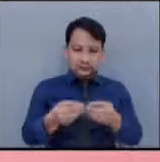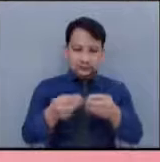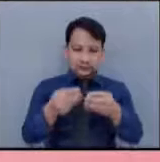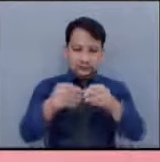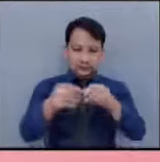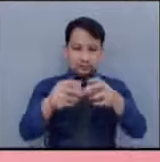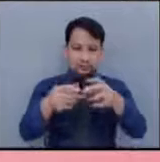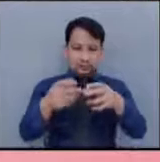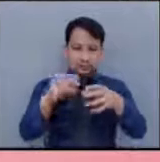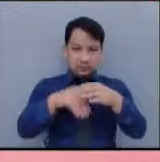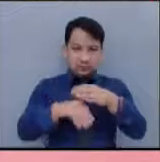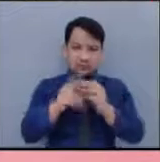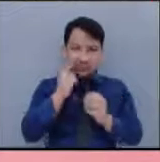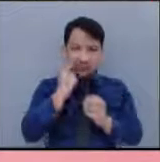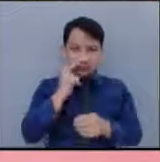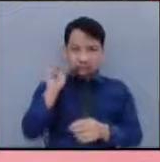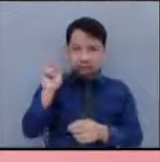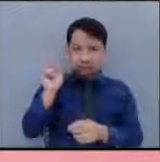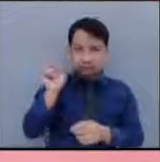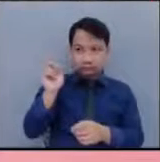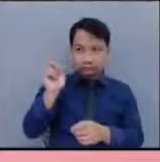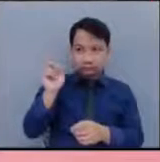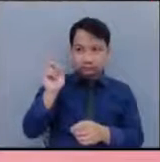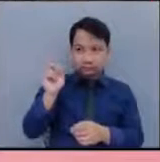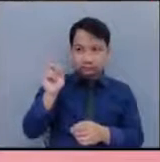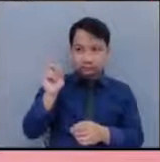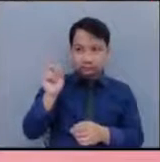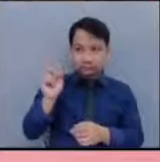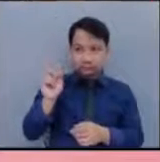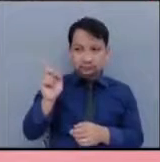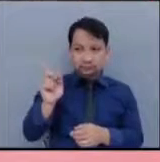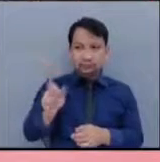Pasok nyo, guys. Para ka nang gagawa ng triangle.